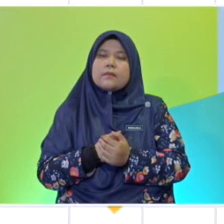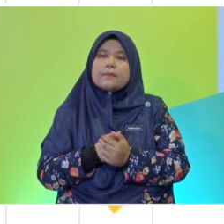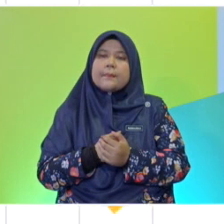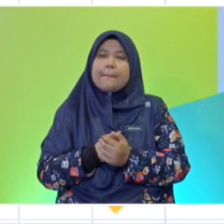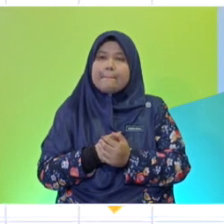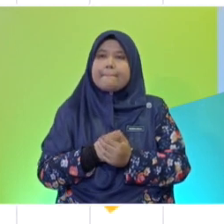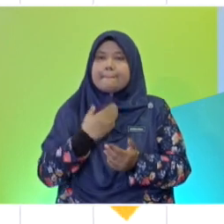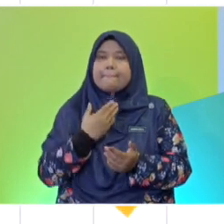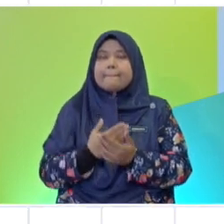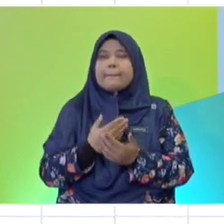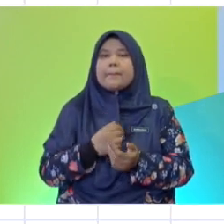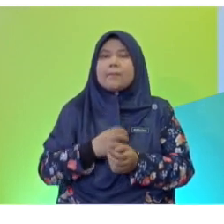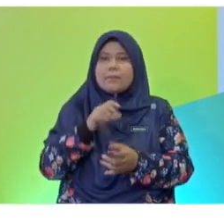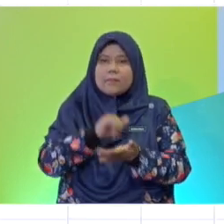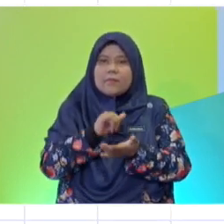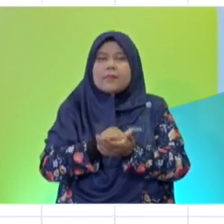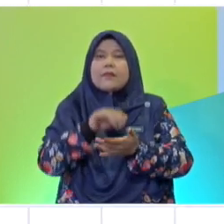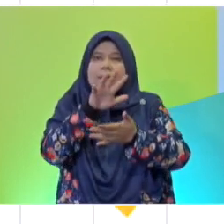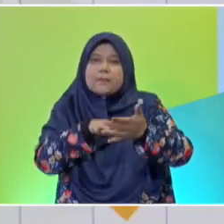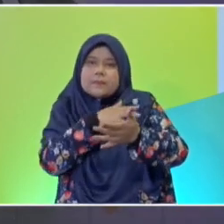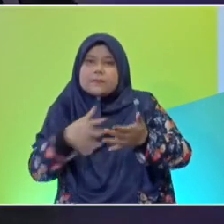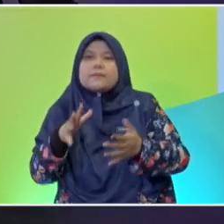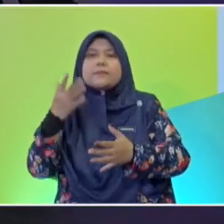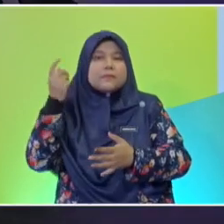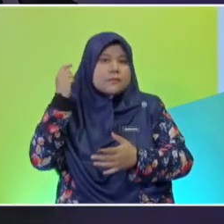baik ini dapatkan dari mereka